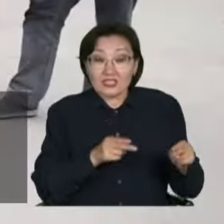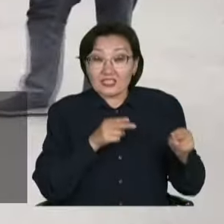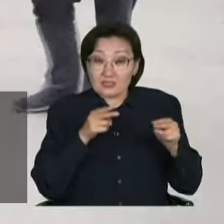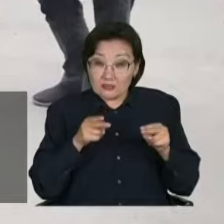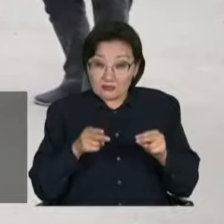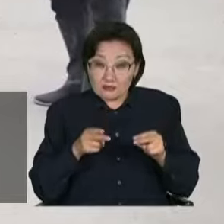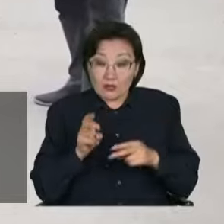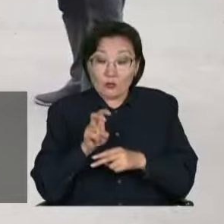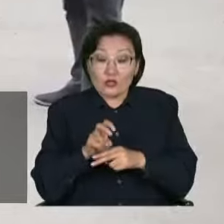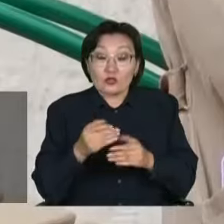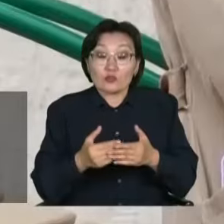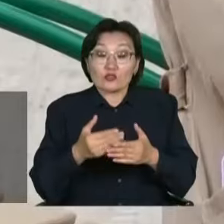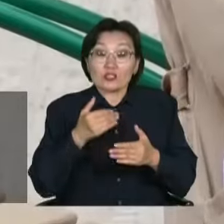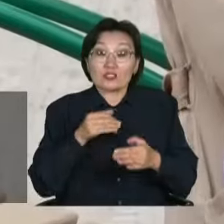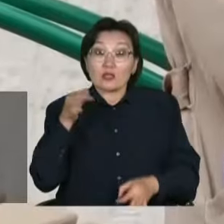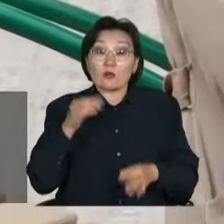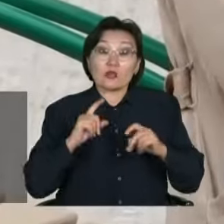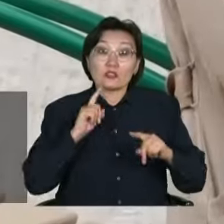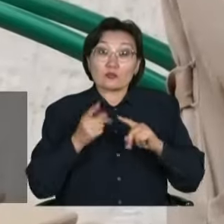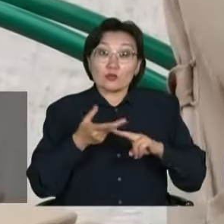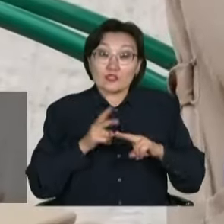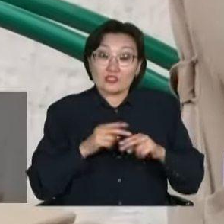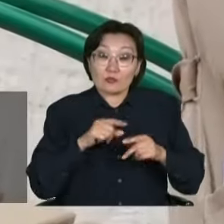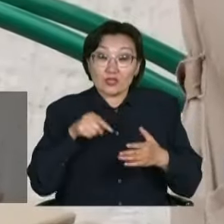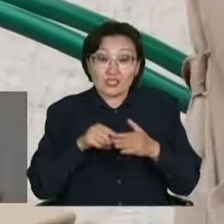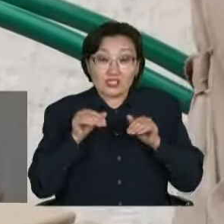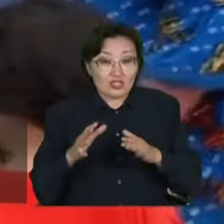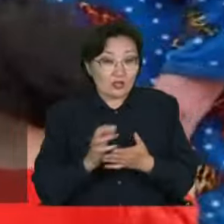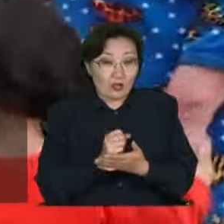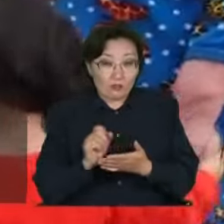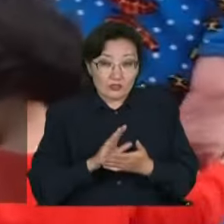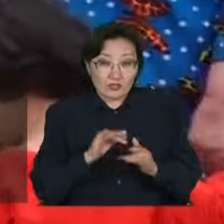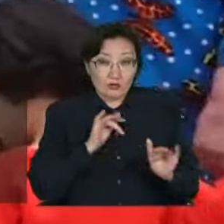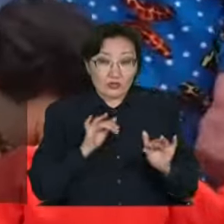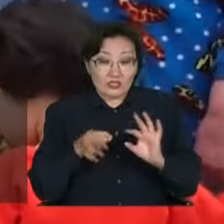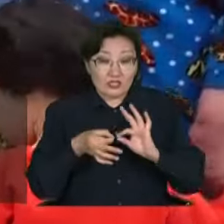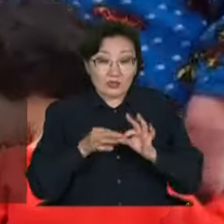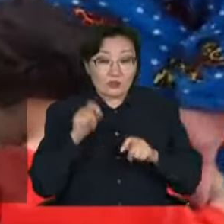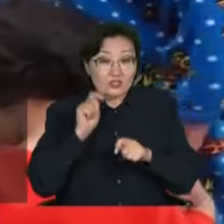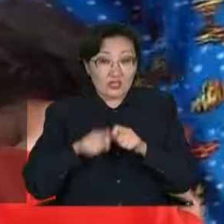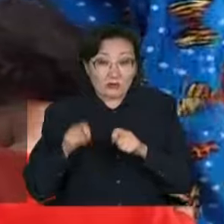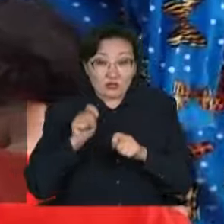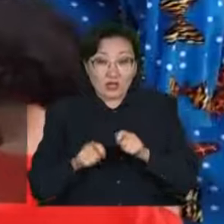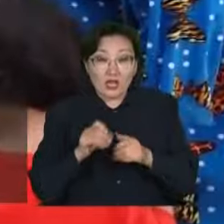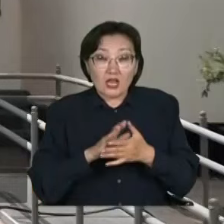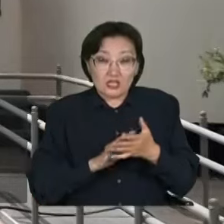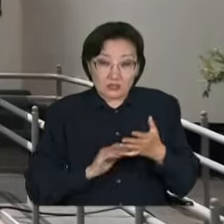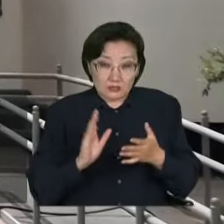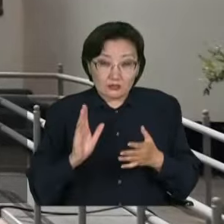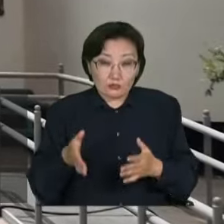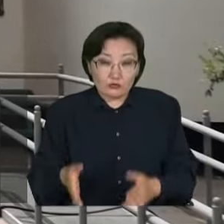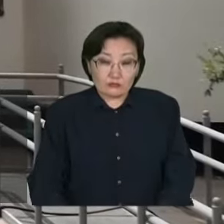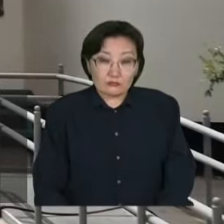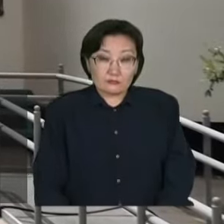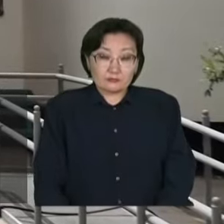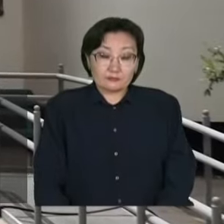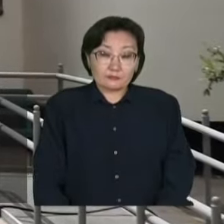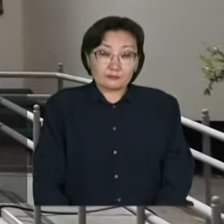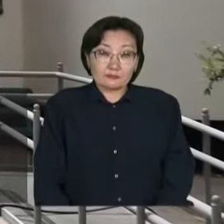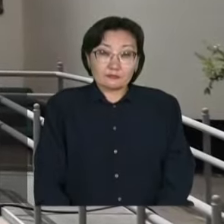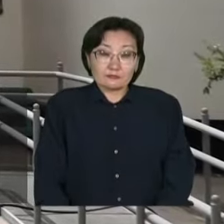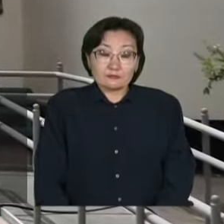Айта кетейік, бұған дейінгі сот отырысында аталған мәселе шешімін таппаған. Істі жан жақты сараптау әлі де жалғасады. Жасұлан